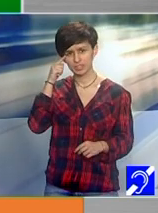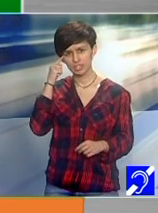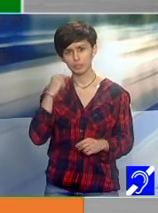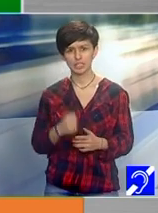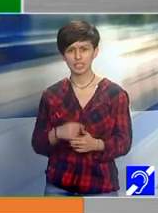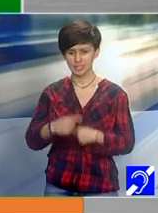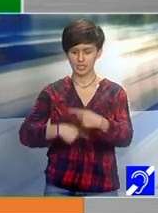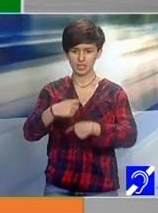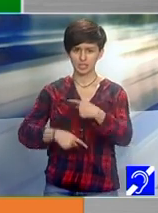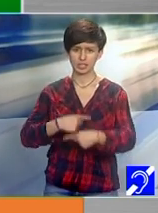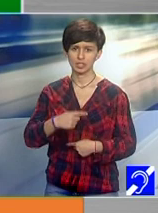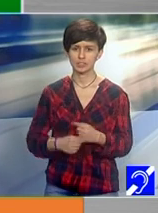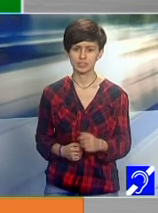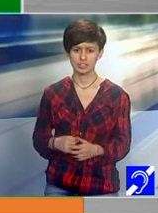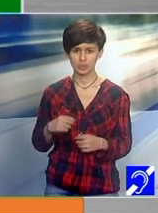sistemul sanitar.